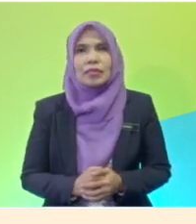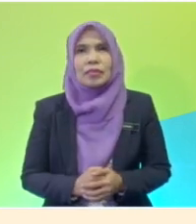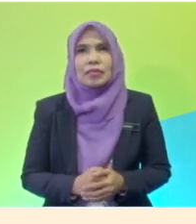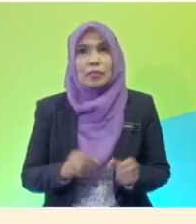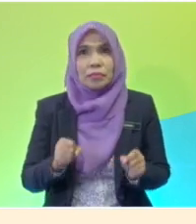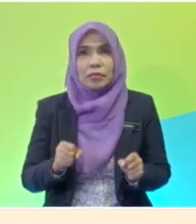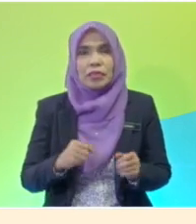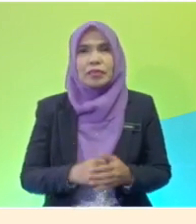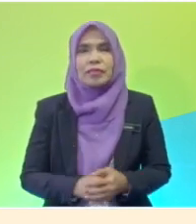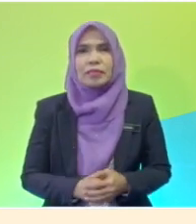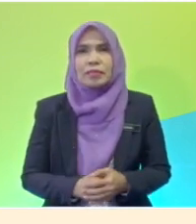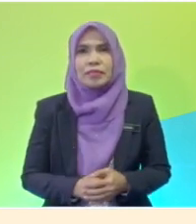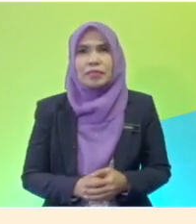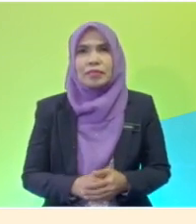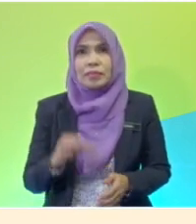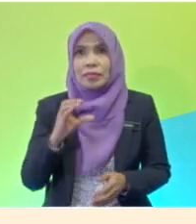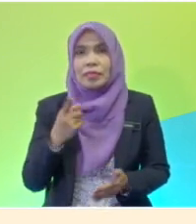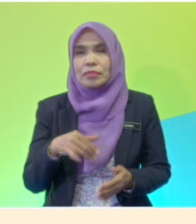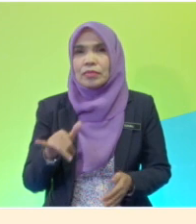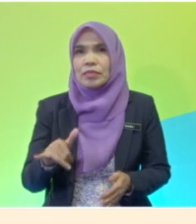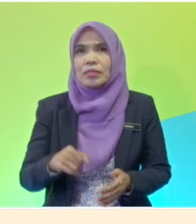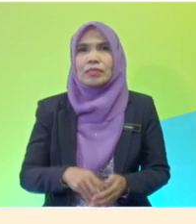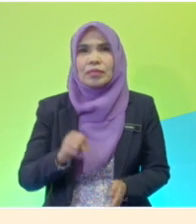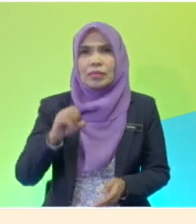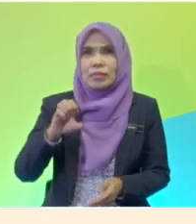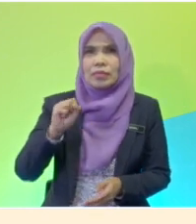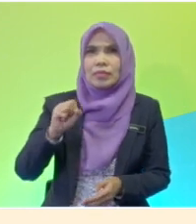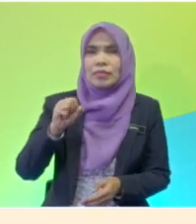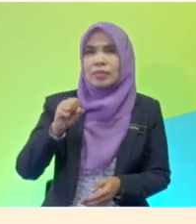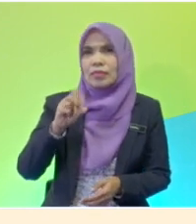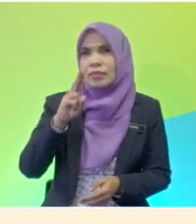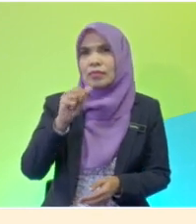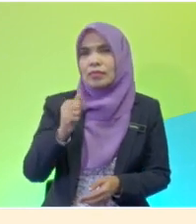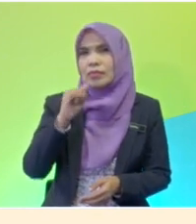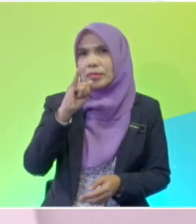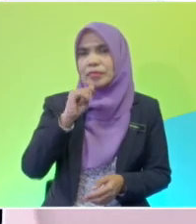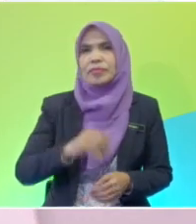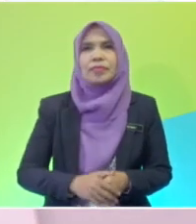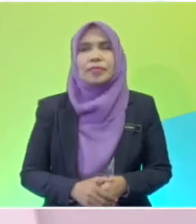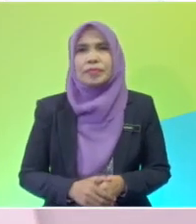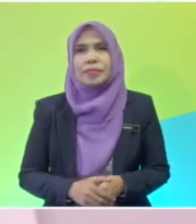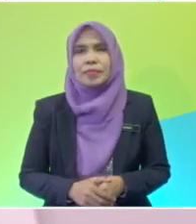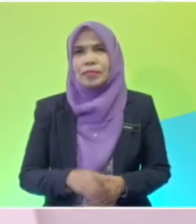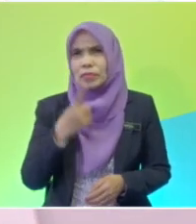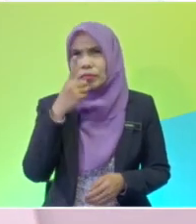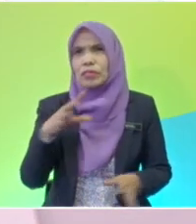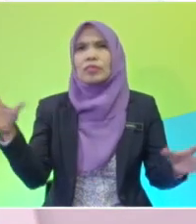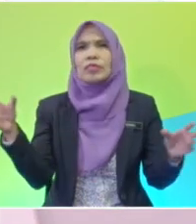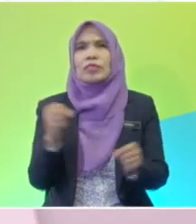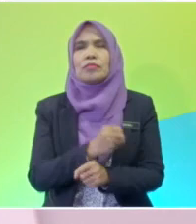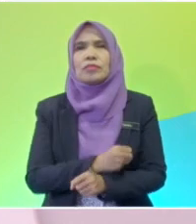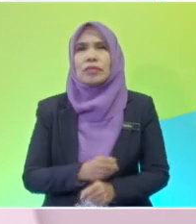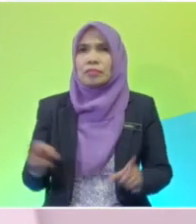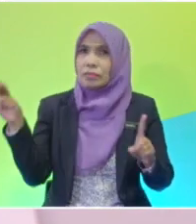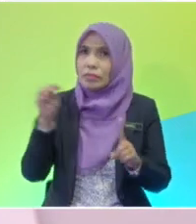tidak akan dijalankan oleh pelajar tersebut sehingga tercapai madrama yang enggak dicapai Oke seterusnya kita tengok ibu